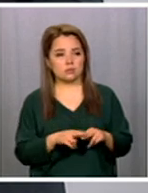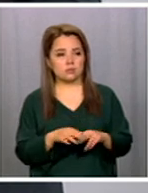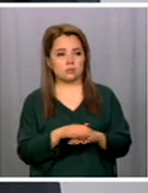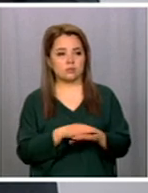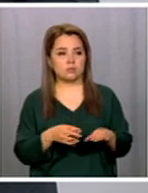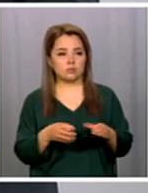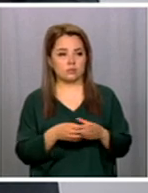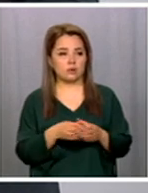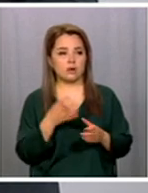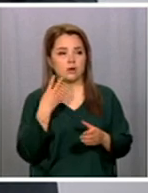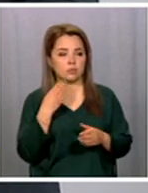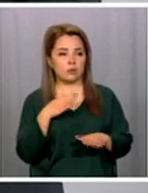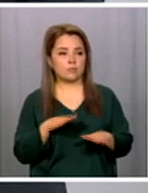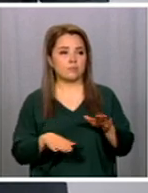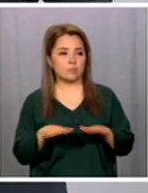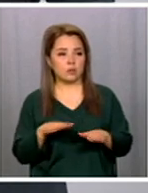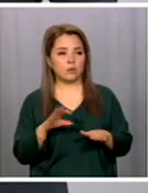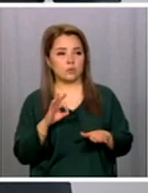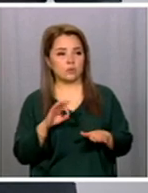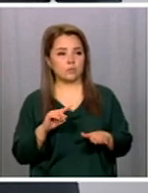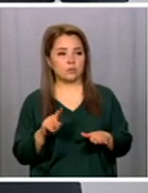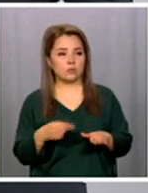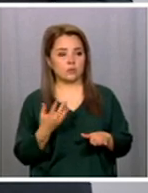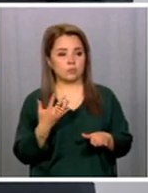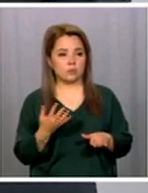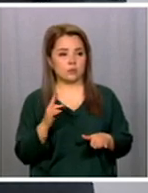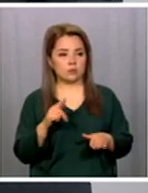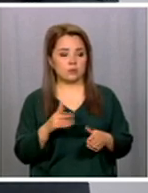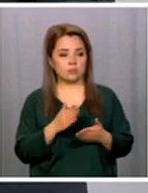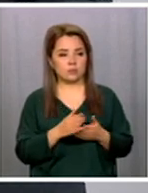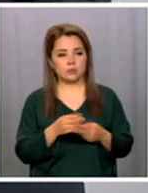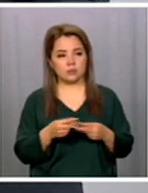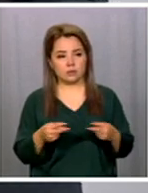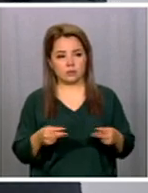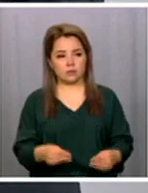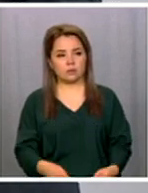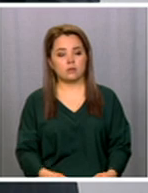тең, алманың массасы 0,15 килограммға тең.